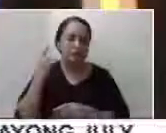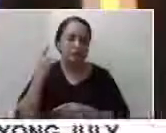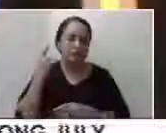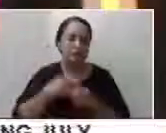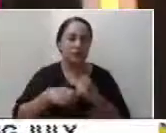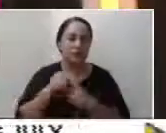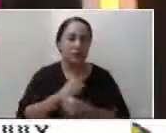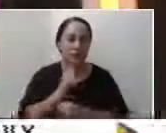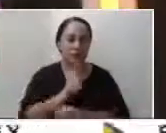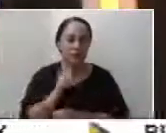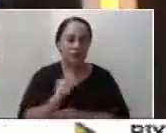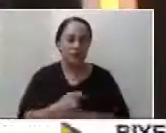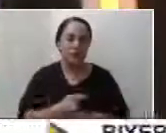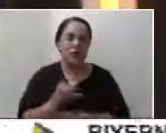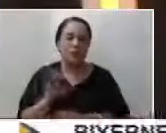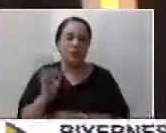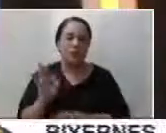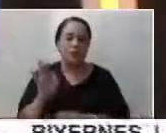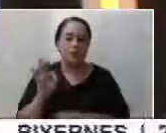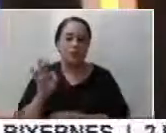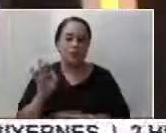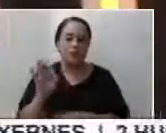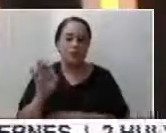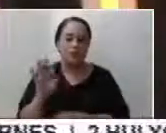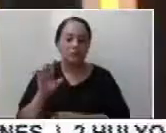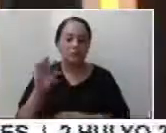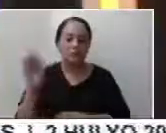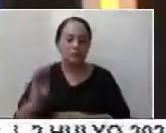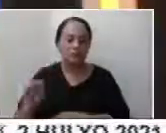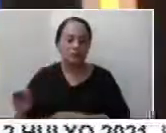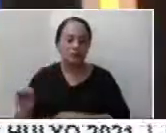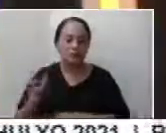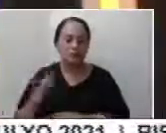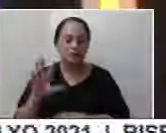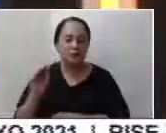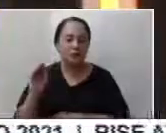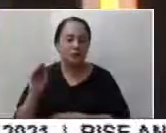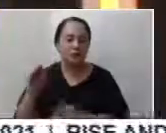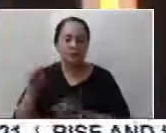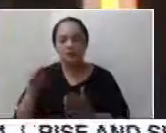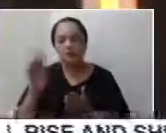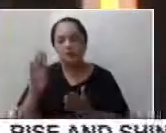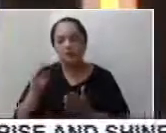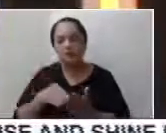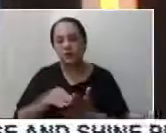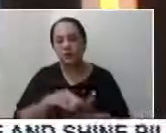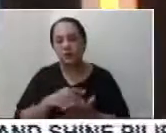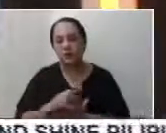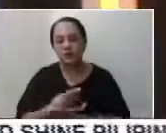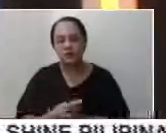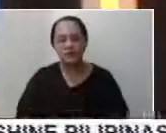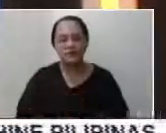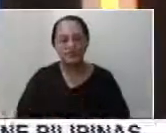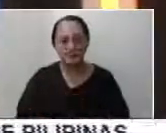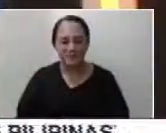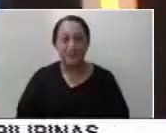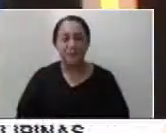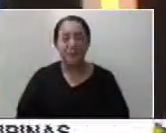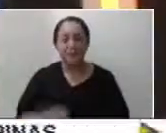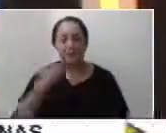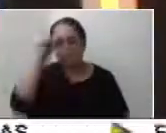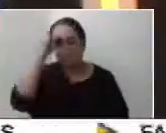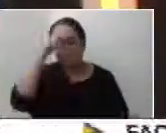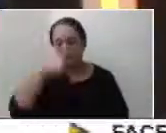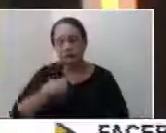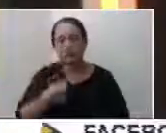Nadagdagan po ang bilang ng mga nagkaroon po ng trabaho nitong Mayo. Plano namang pairali ng pamahalaan ang National Employment Recovery Strategy na